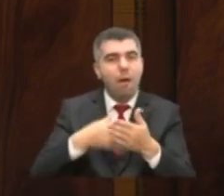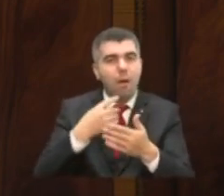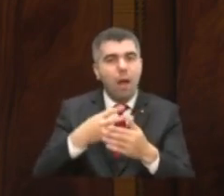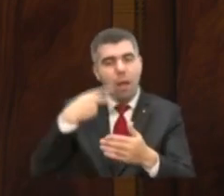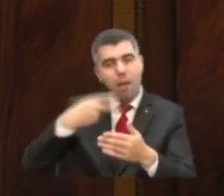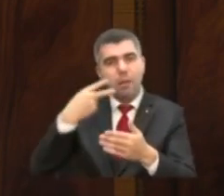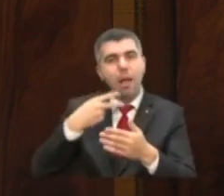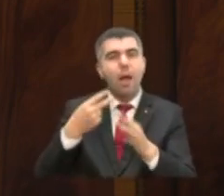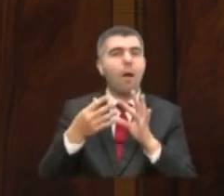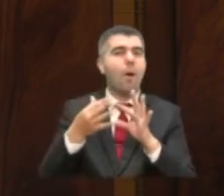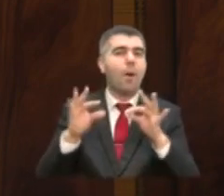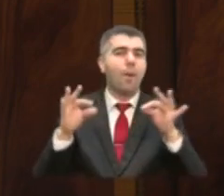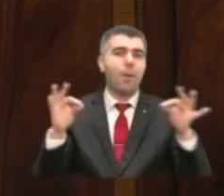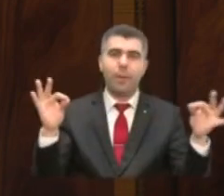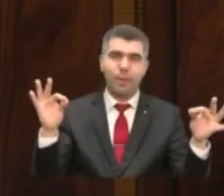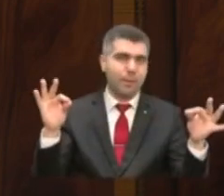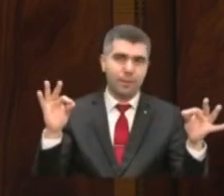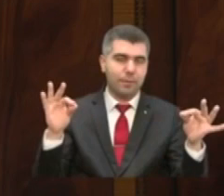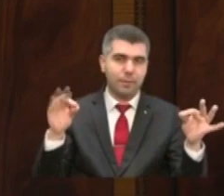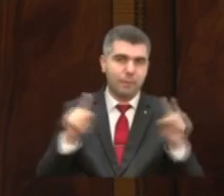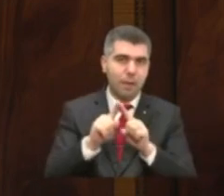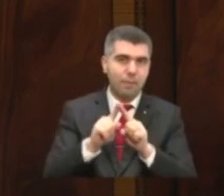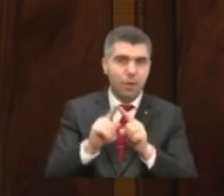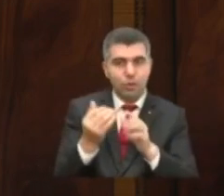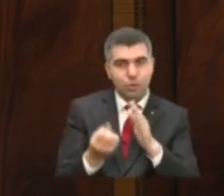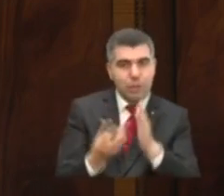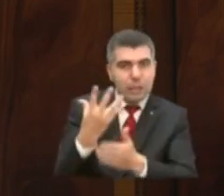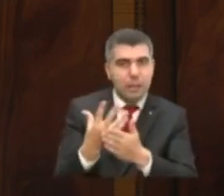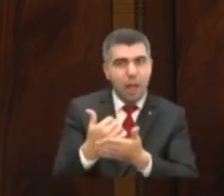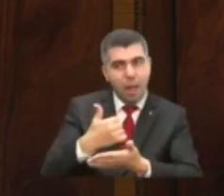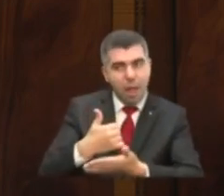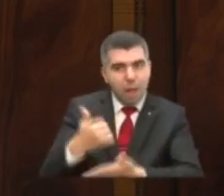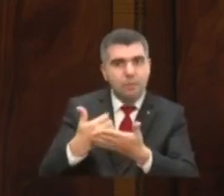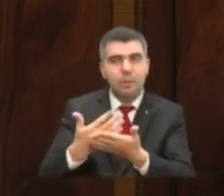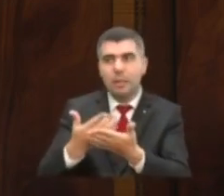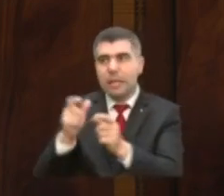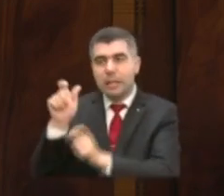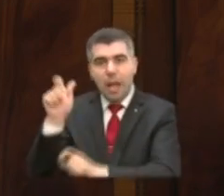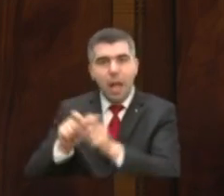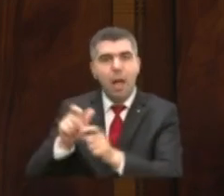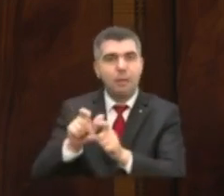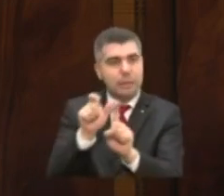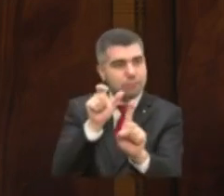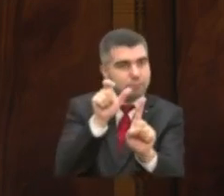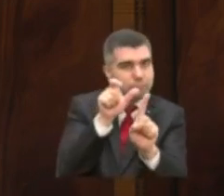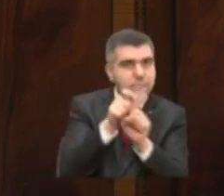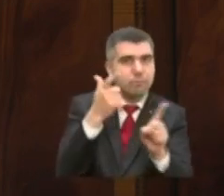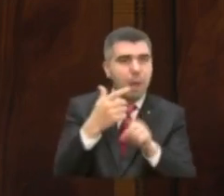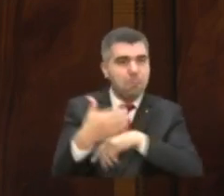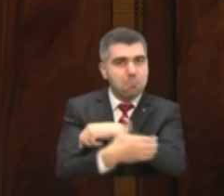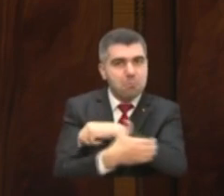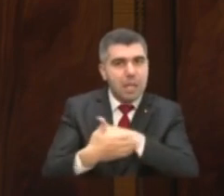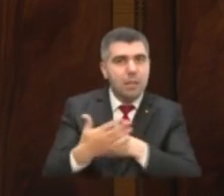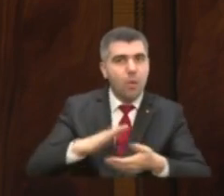الحكومة ليس فقط على مستوى المضامين والتوجهات والاختيارات واستهداف الفئات المعنية،